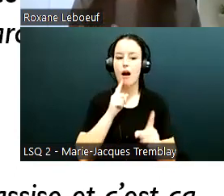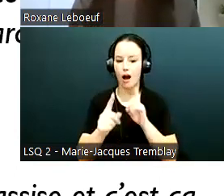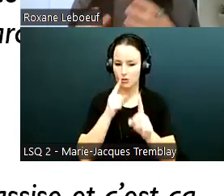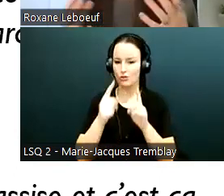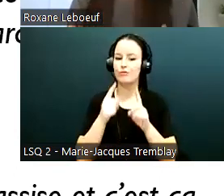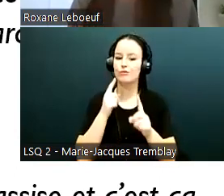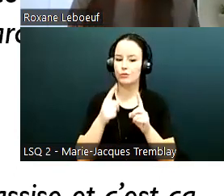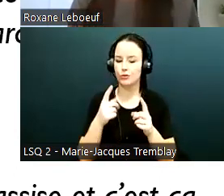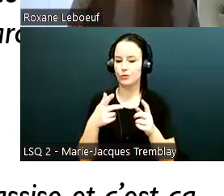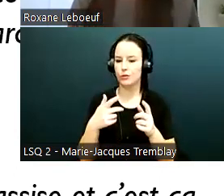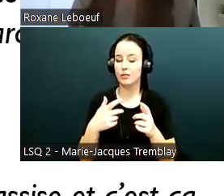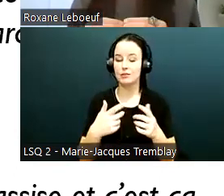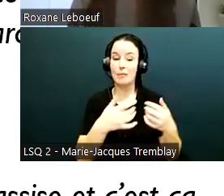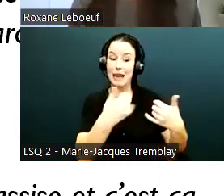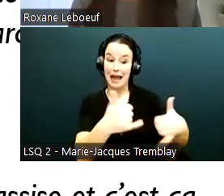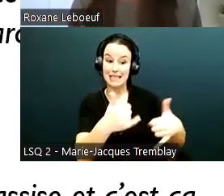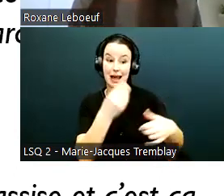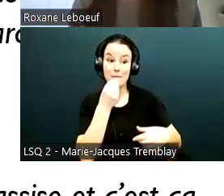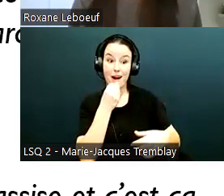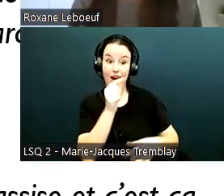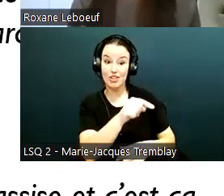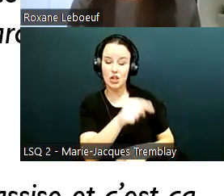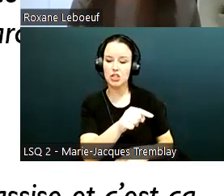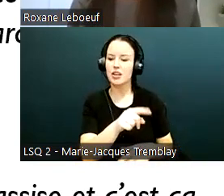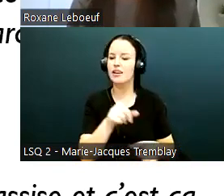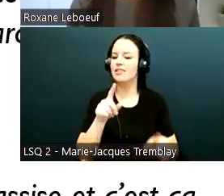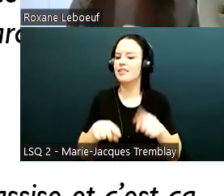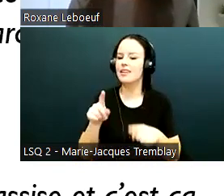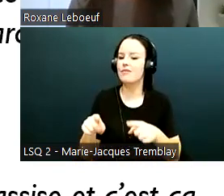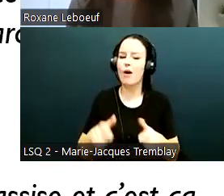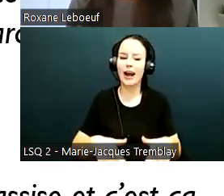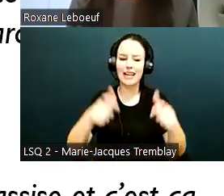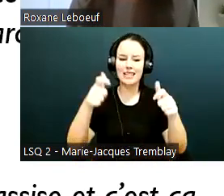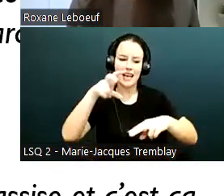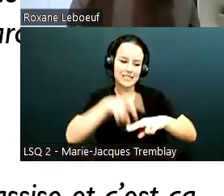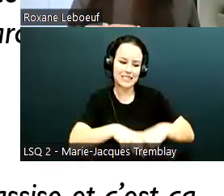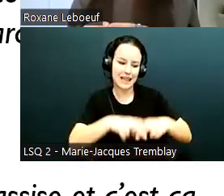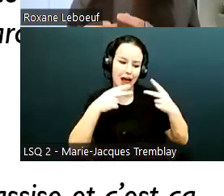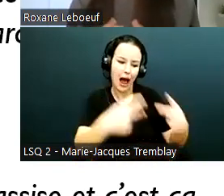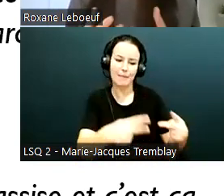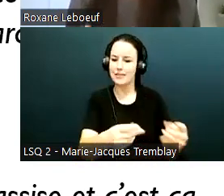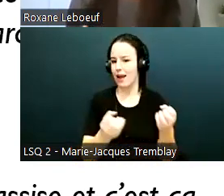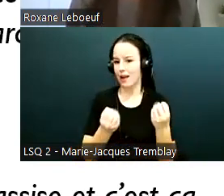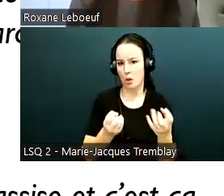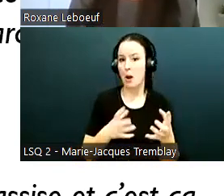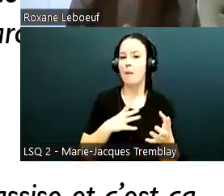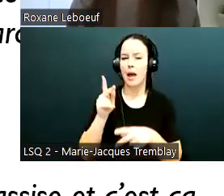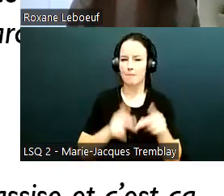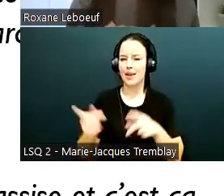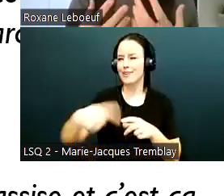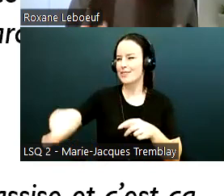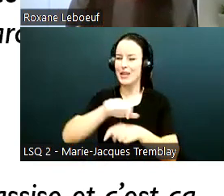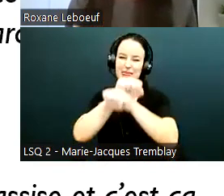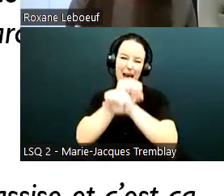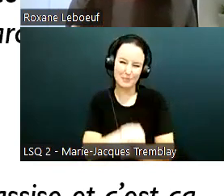des résidences, donc la salle à manger, même si dans les résidences, il n'y a pas nécessairement des places attitrées, les gens sont des gens d'habitude,